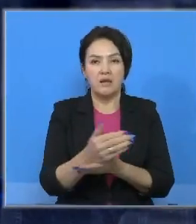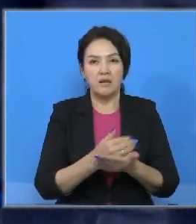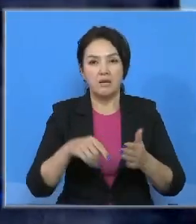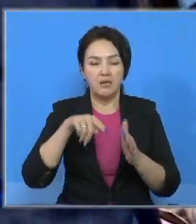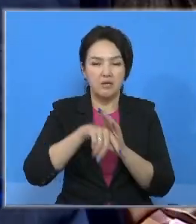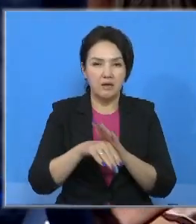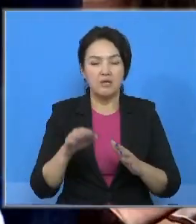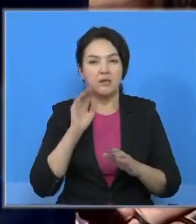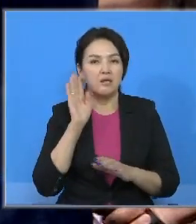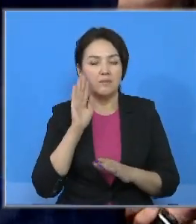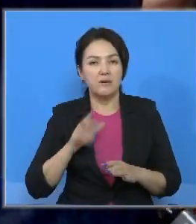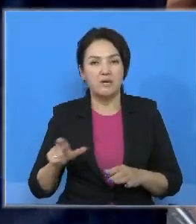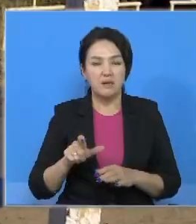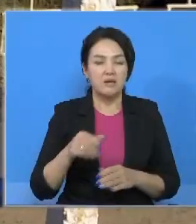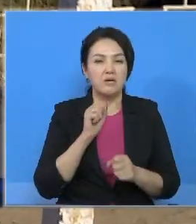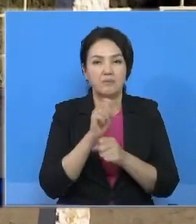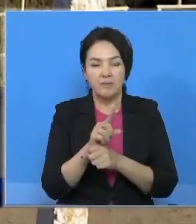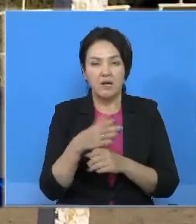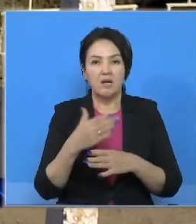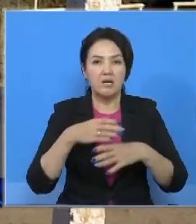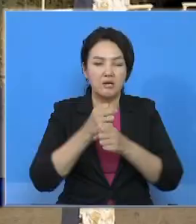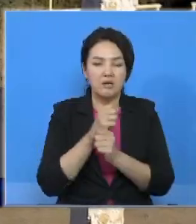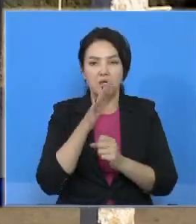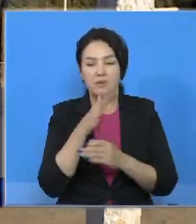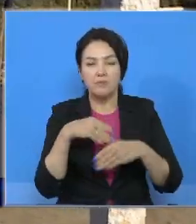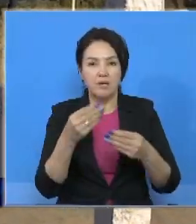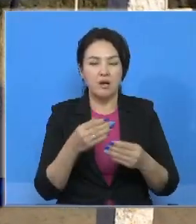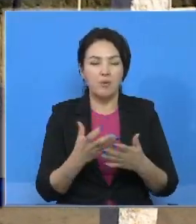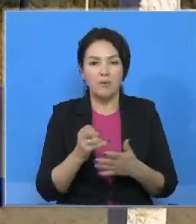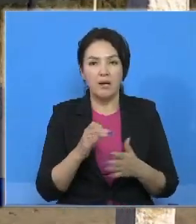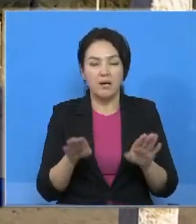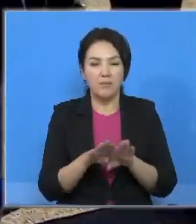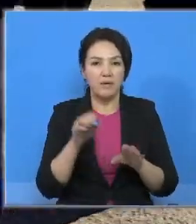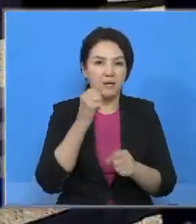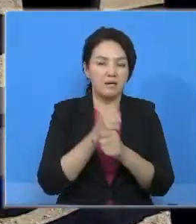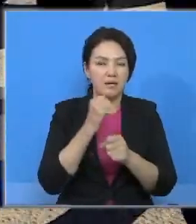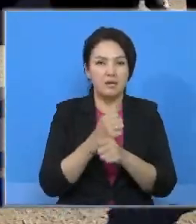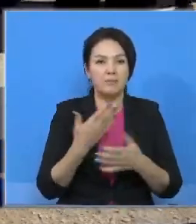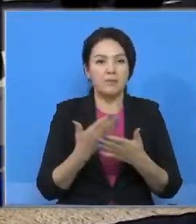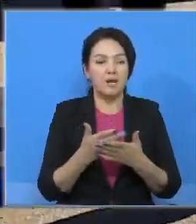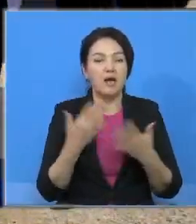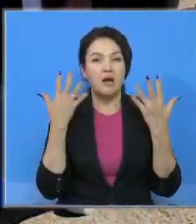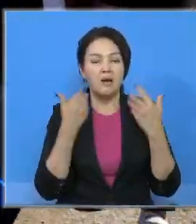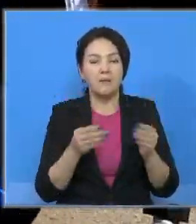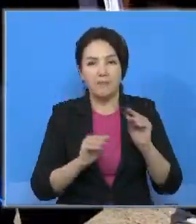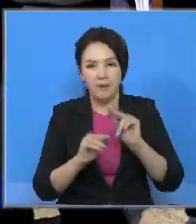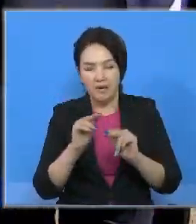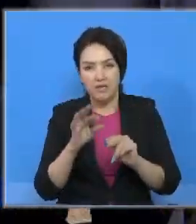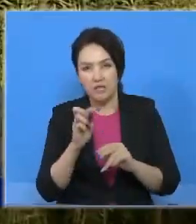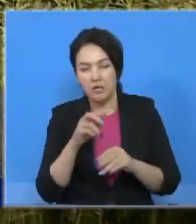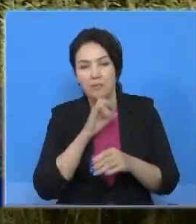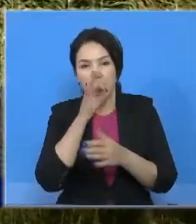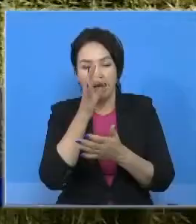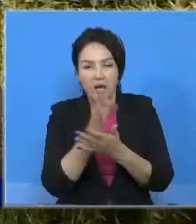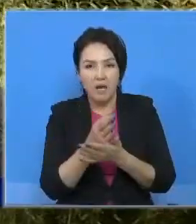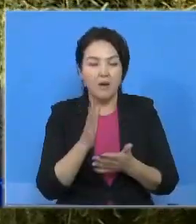реки Саздинка и дал конкретные поручения в сжатые сроки предоставить проект по данной работе. И тем более, как доложили Ералы Тугжанову, для